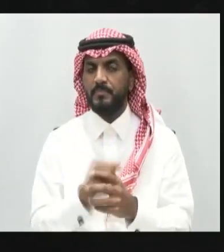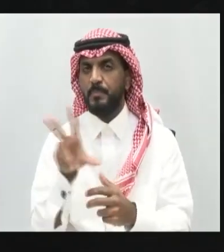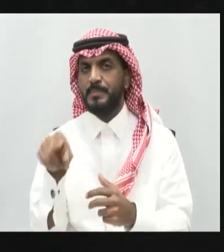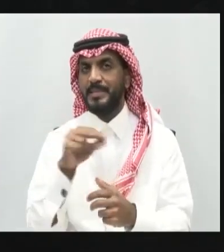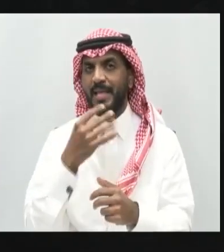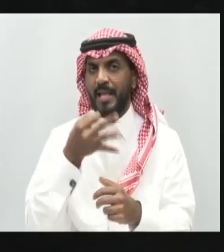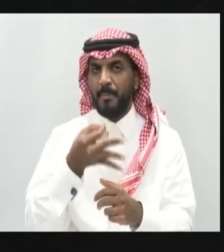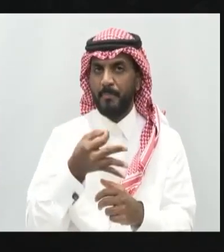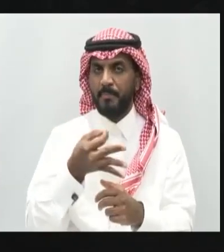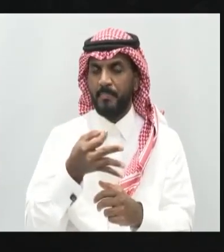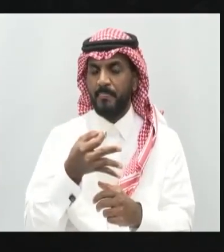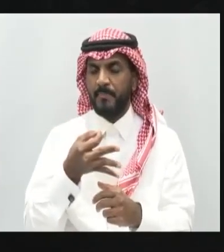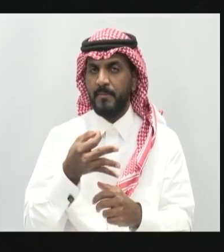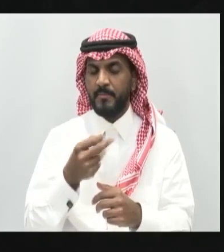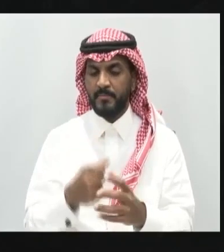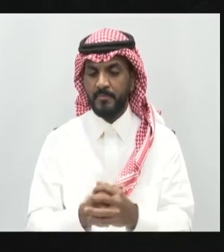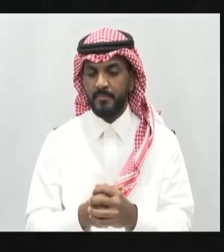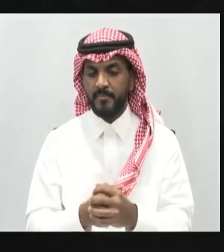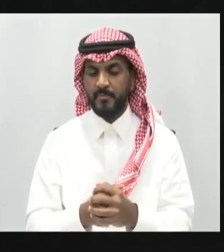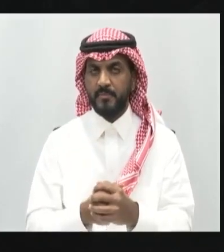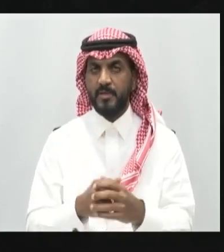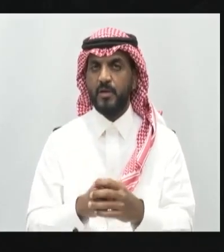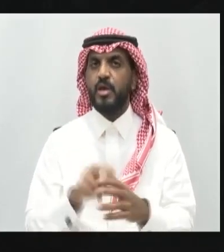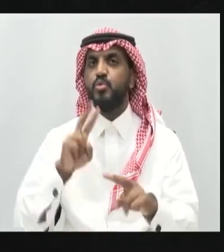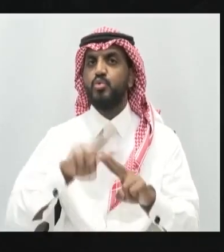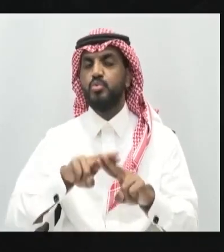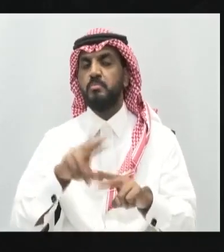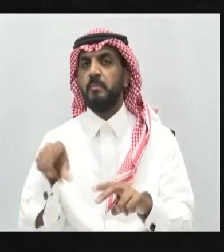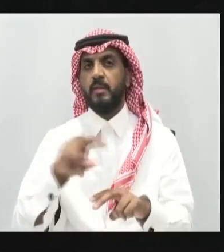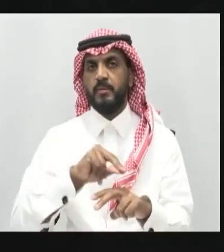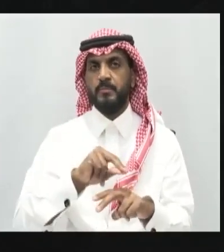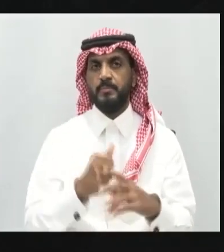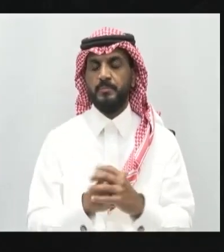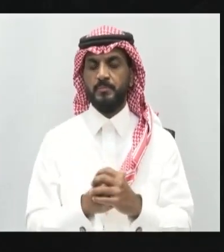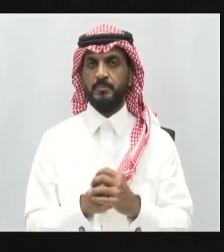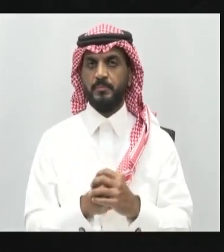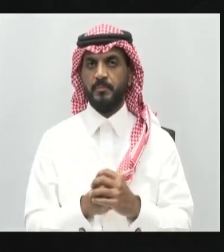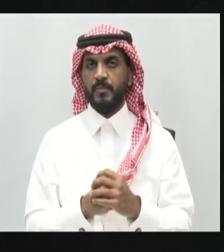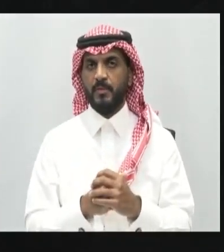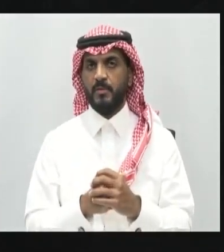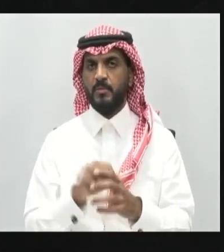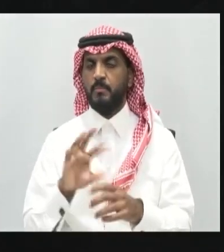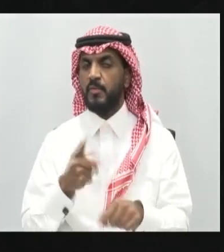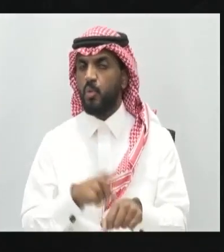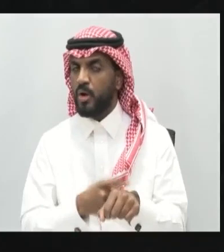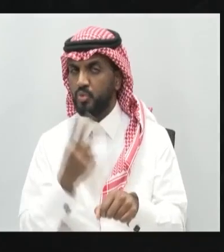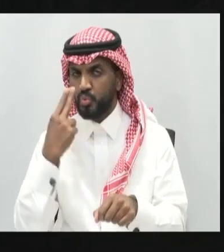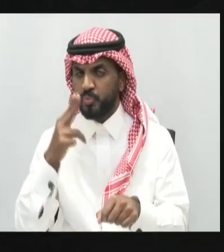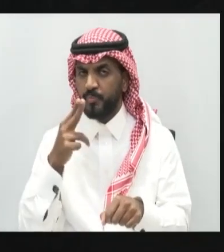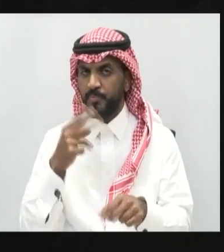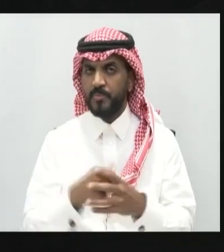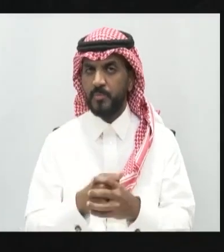الكلام ينطبق على النجوم بعض الاحيان يطلع